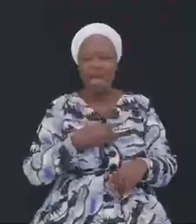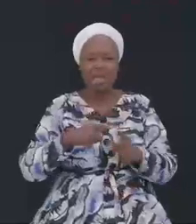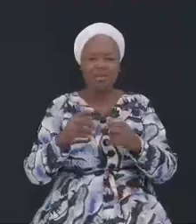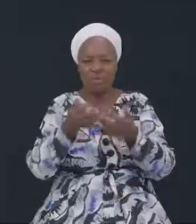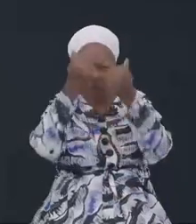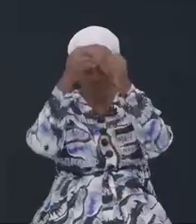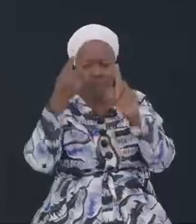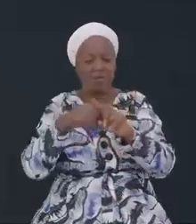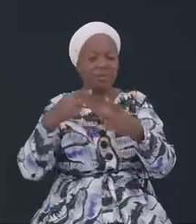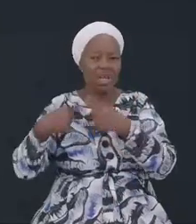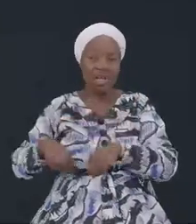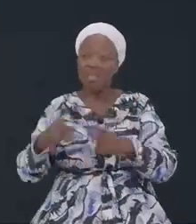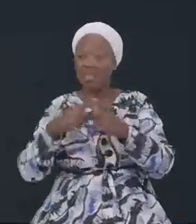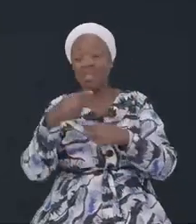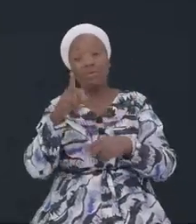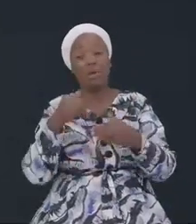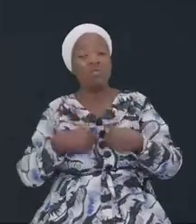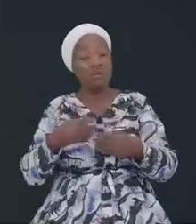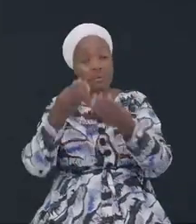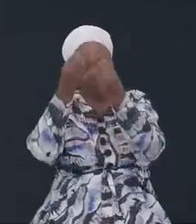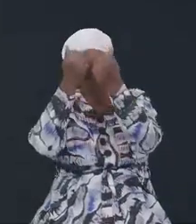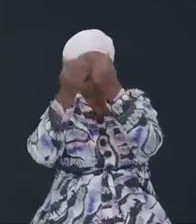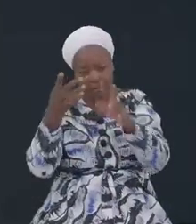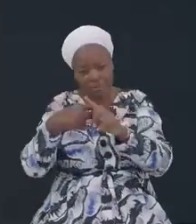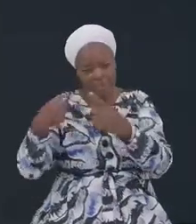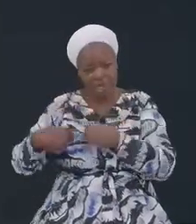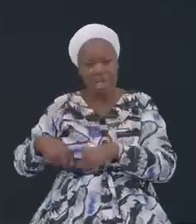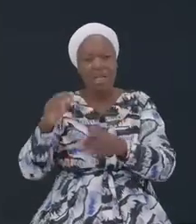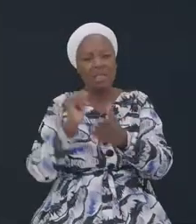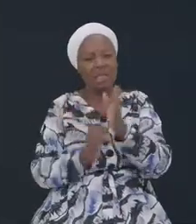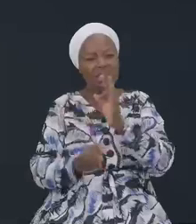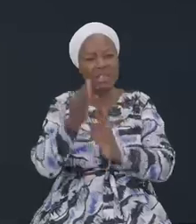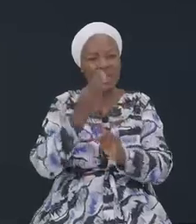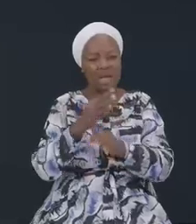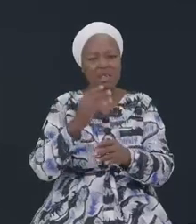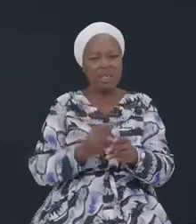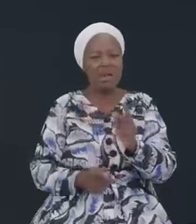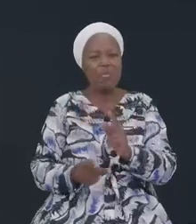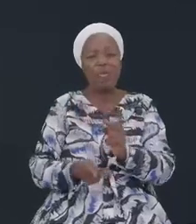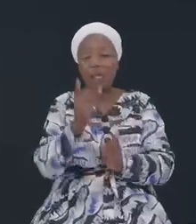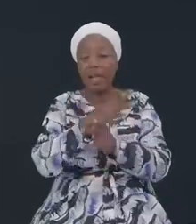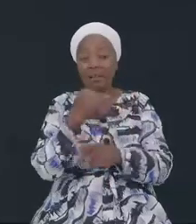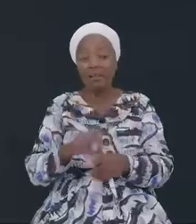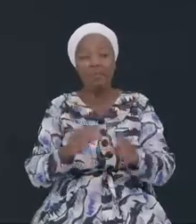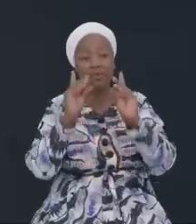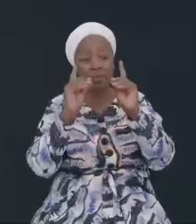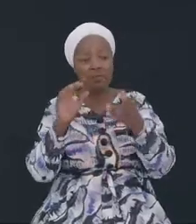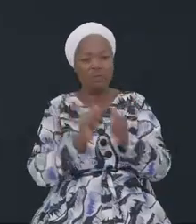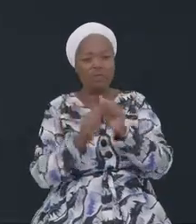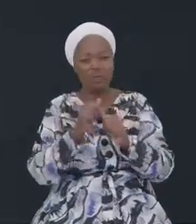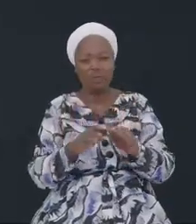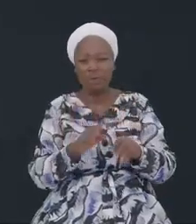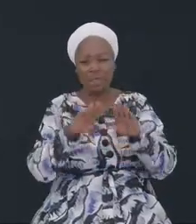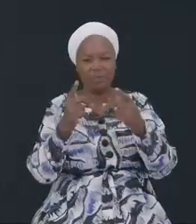vous l'obéissez de cœur. Vous avez obéi de cœur à la règle de doctrine dans laquelle vous avez